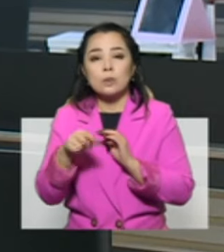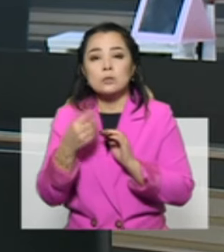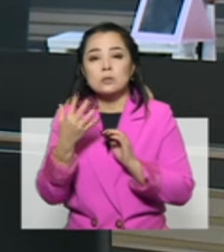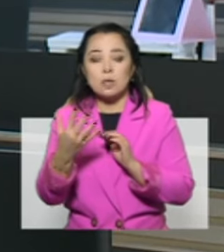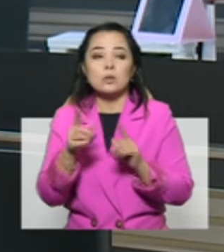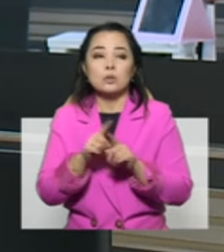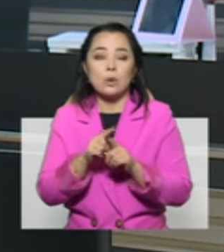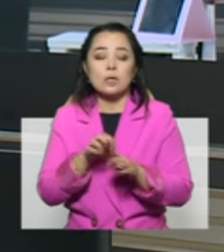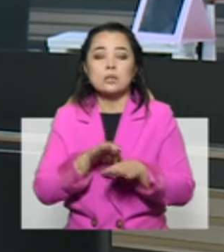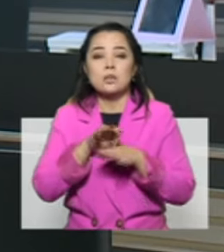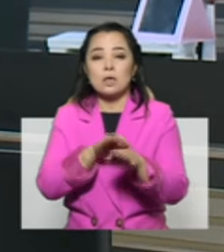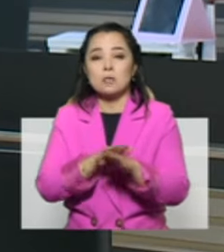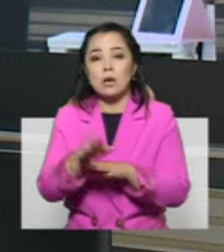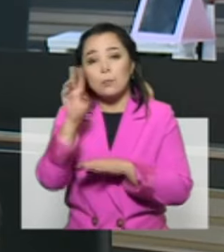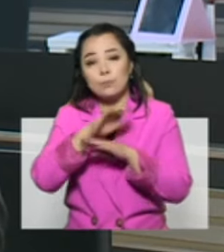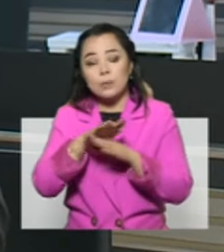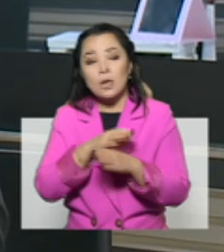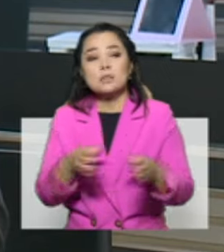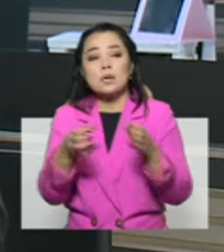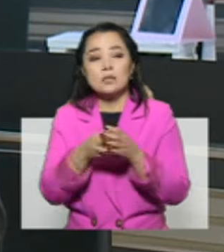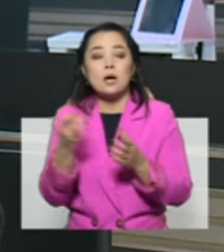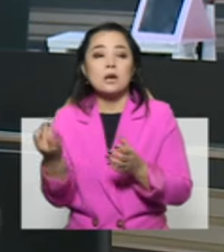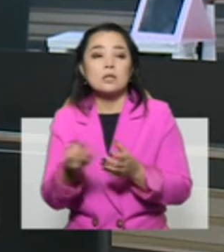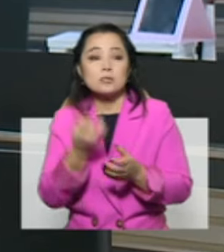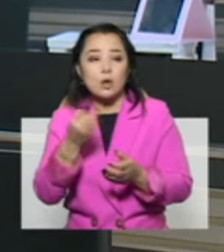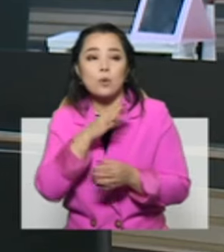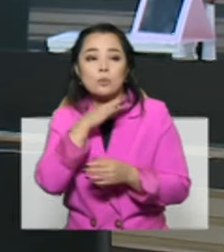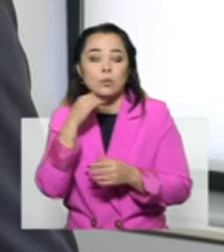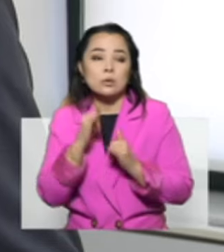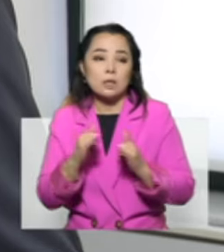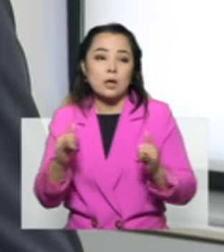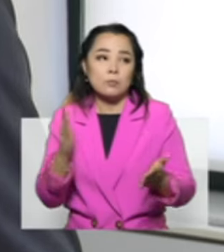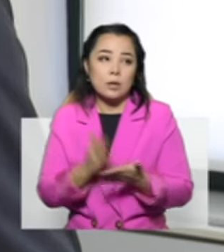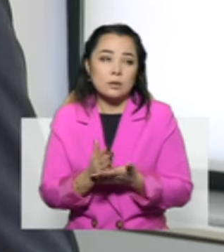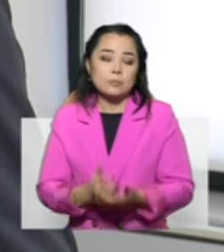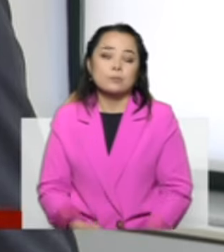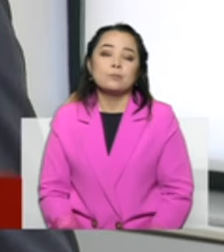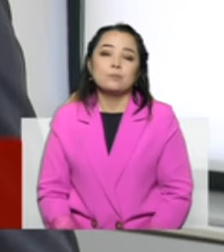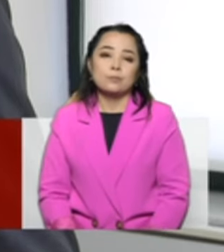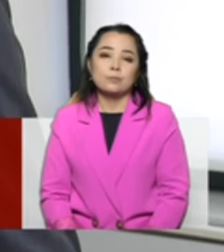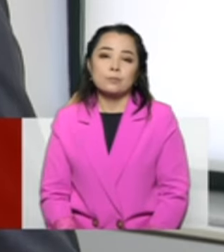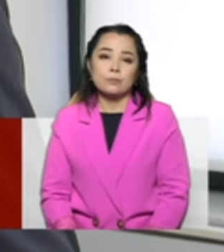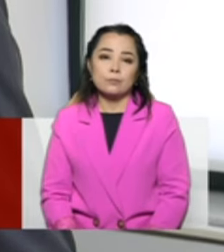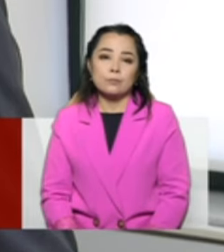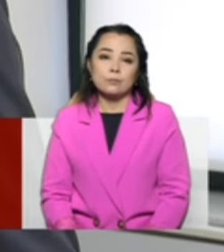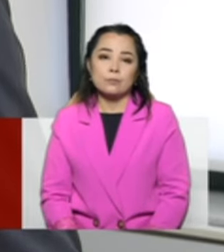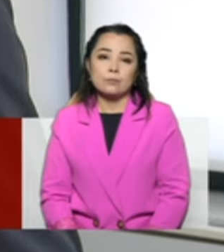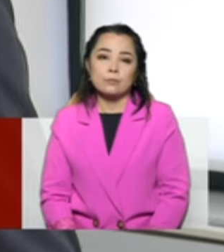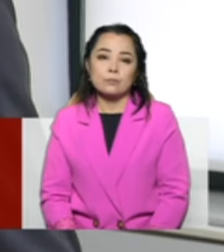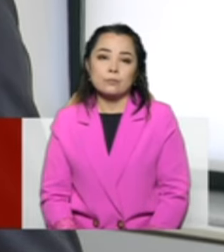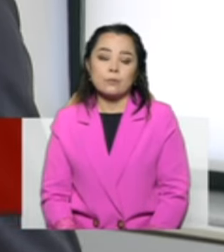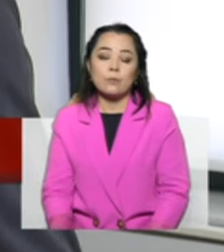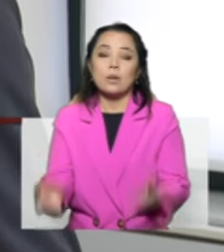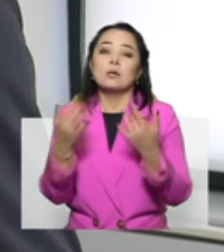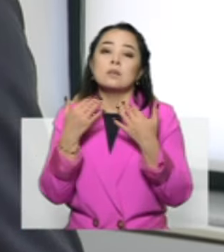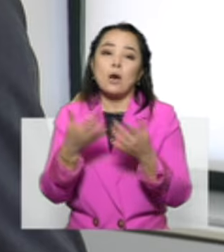дейін жеткен. Демек, мемлекеттік секторға қызығатындар баршылық. Үлгілік біліктілік талаптарын өзгерттік.